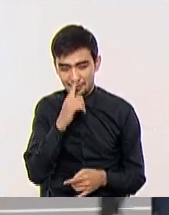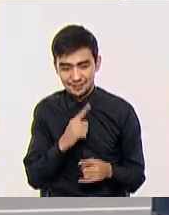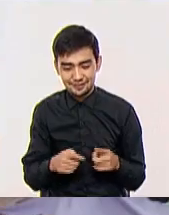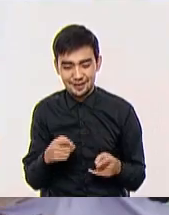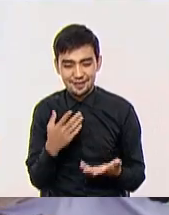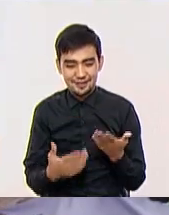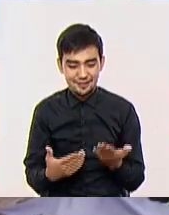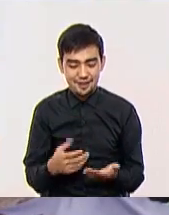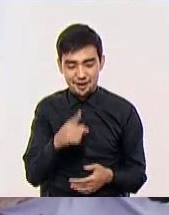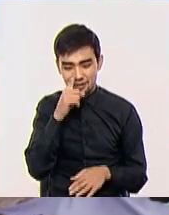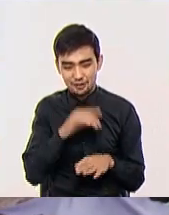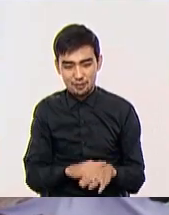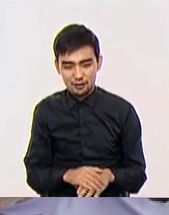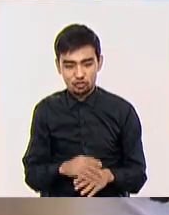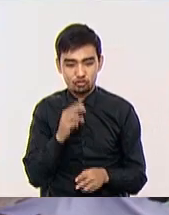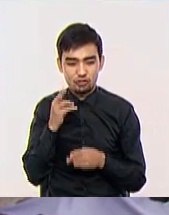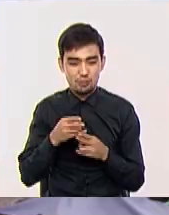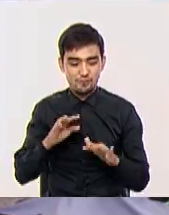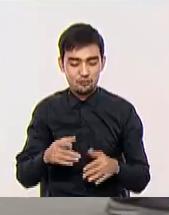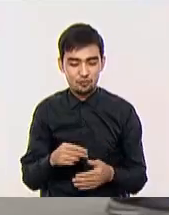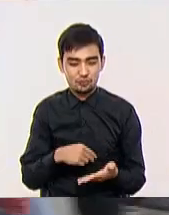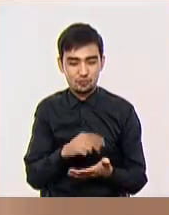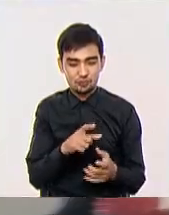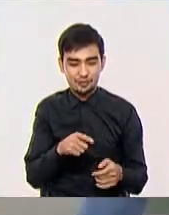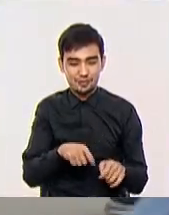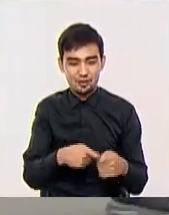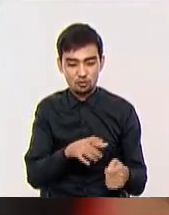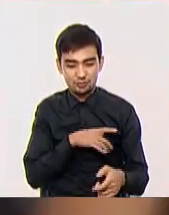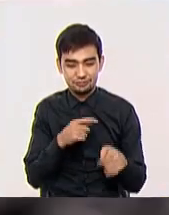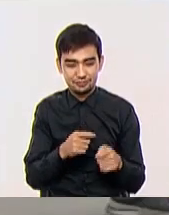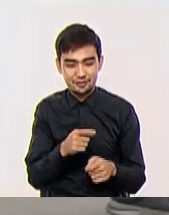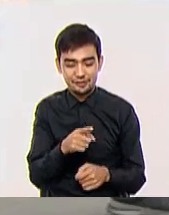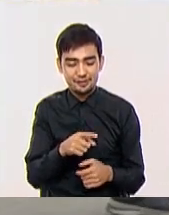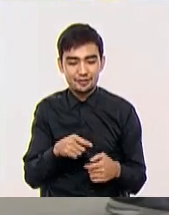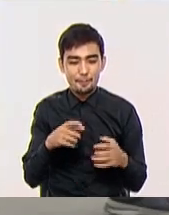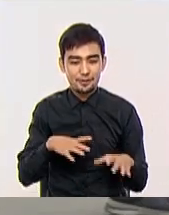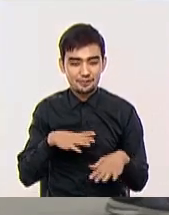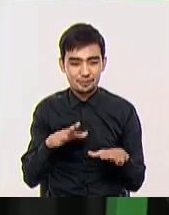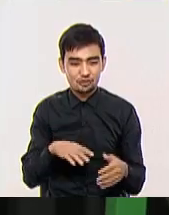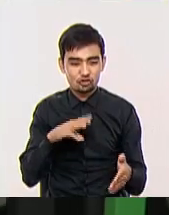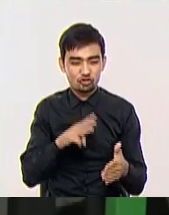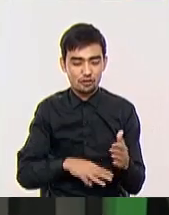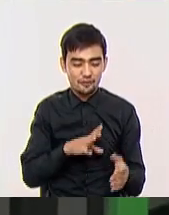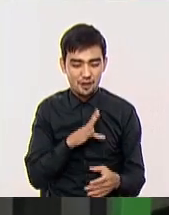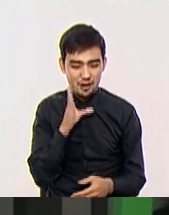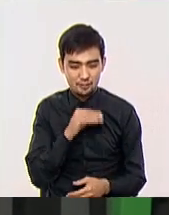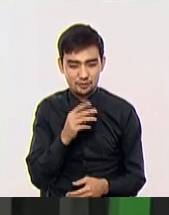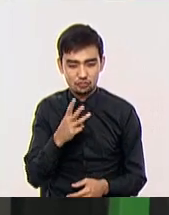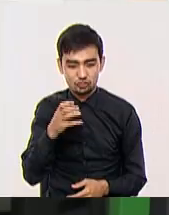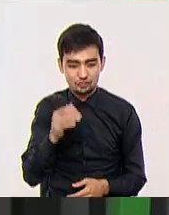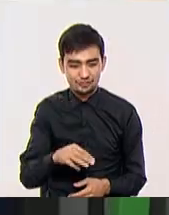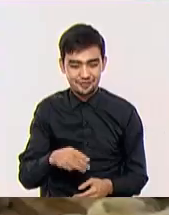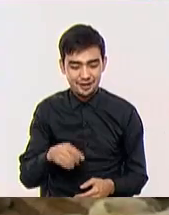месяца. Если в Акимат поступит жалоба от покупателя о нарушениях, то торговую точку могут оштрафовать на сумму от 300 тысяч